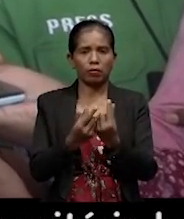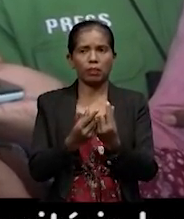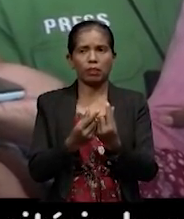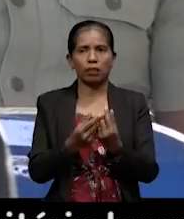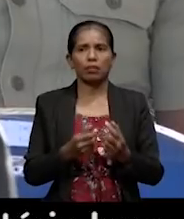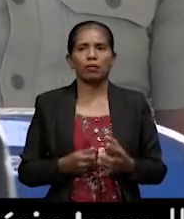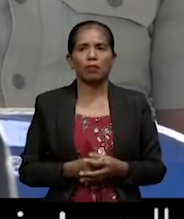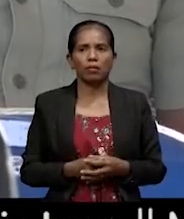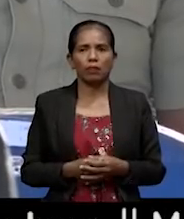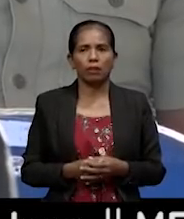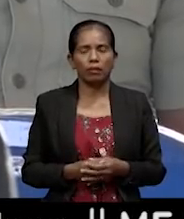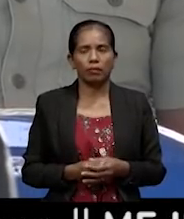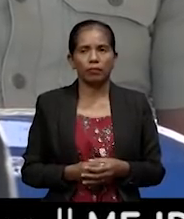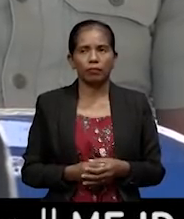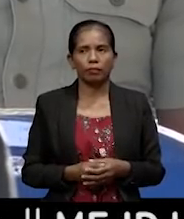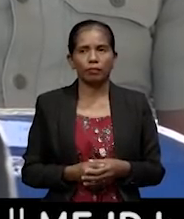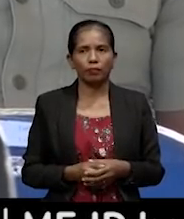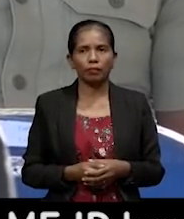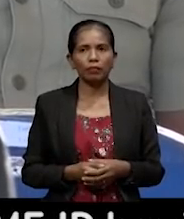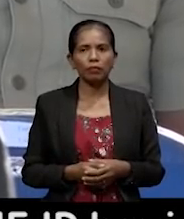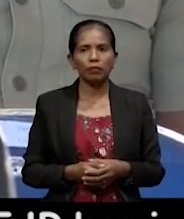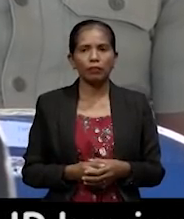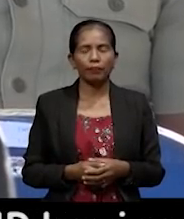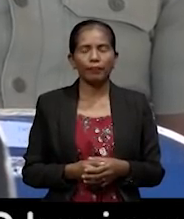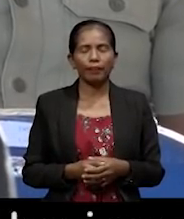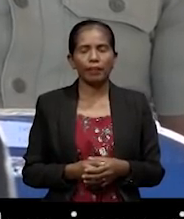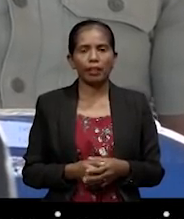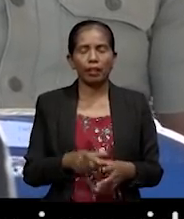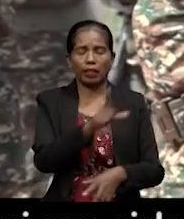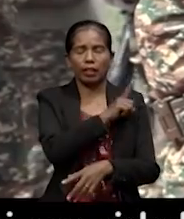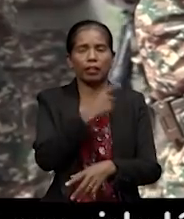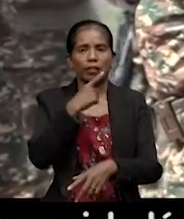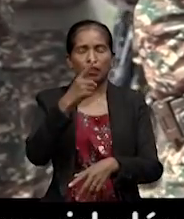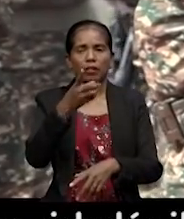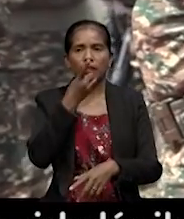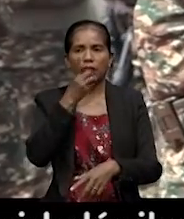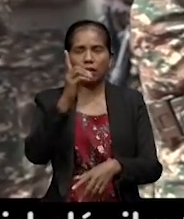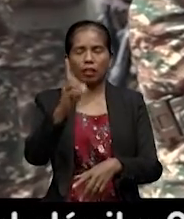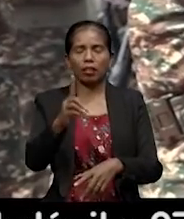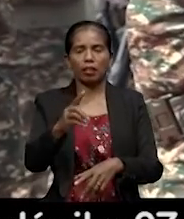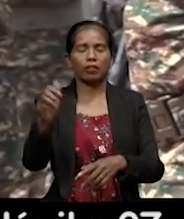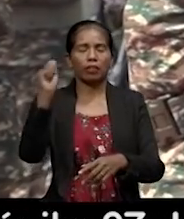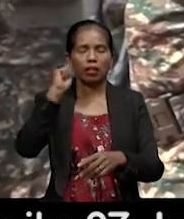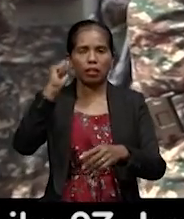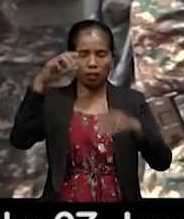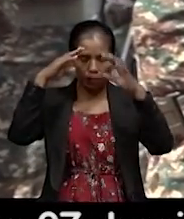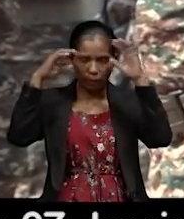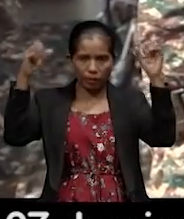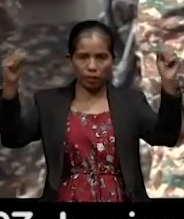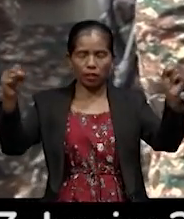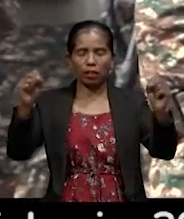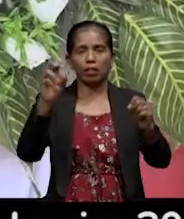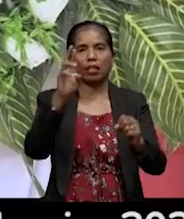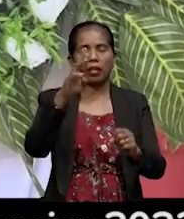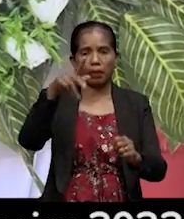ni komplikat. Leh hateten tu agora ini parte sedauk deklara atau kandidataan ba presiden republika mabe